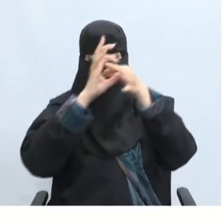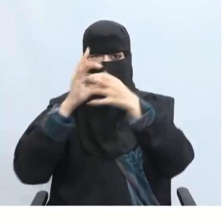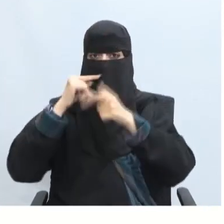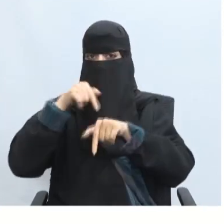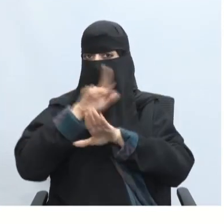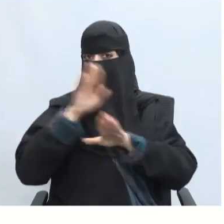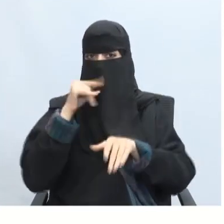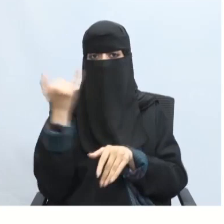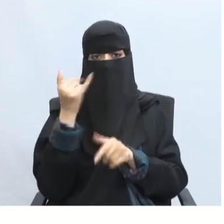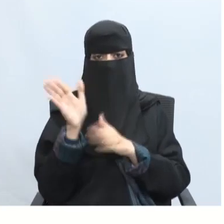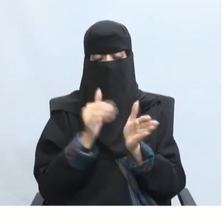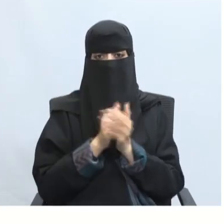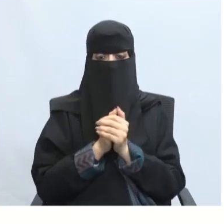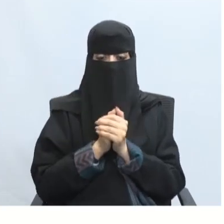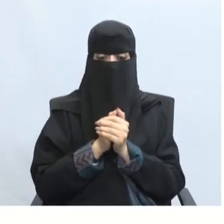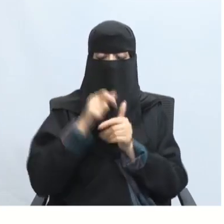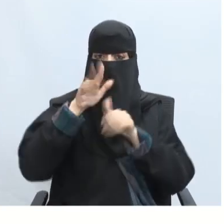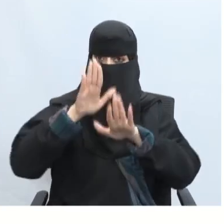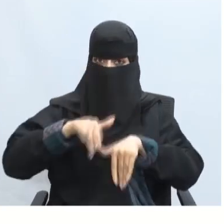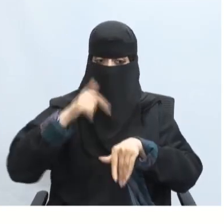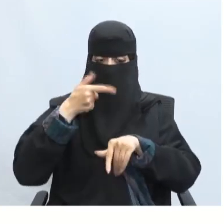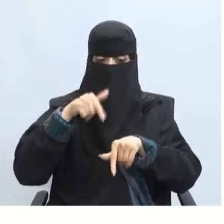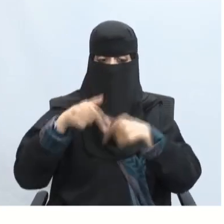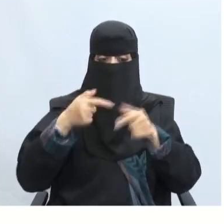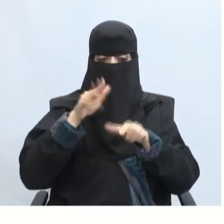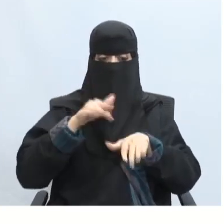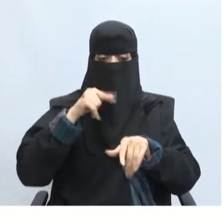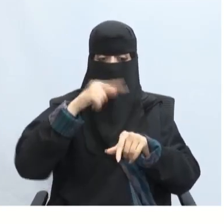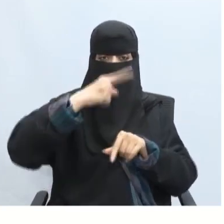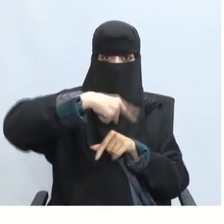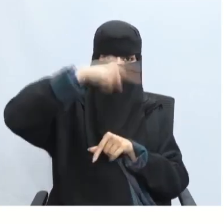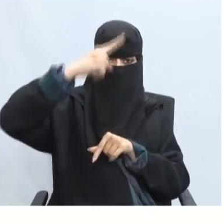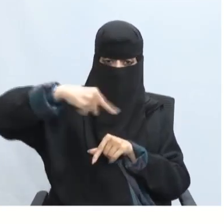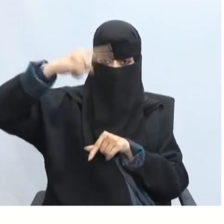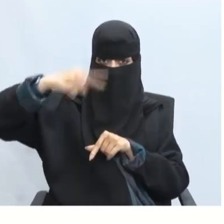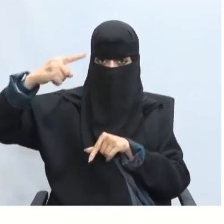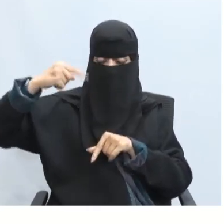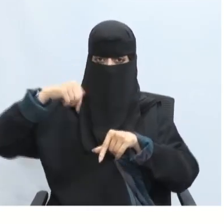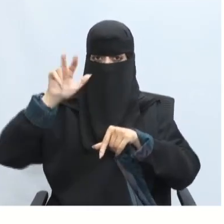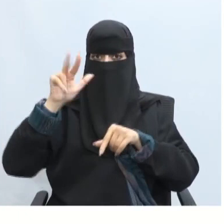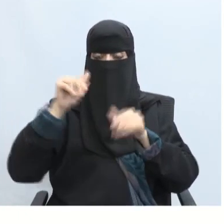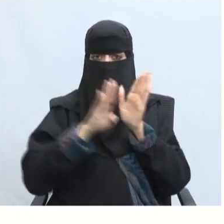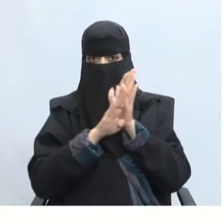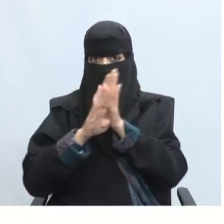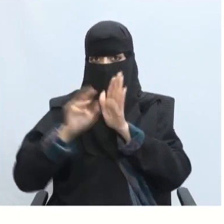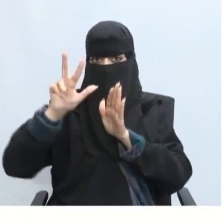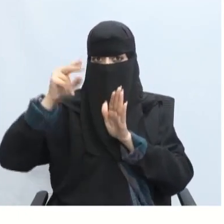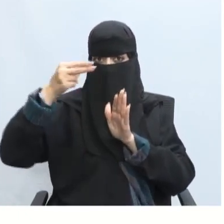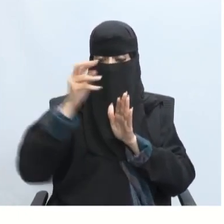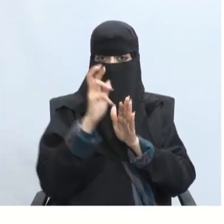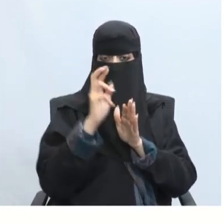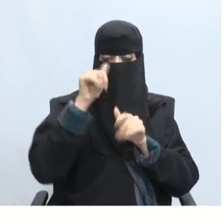غير المهمه ايضا اعزائي الطلبه في مقياس العزم الزلزالي ذكرنا بانه